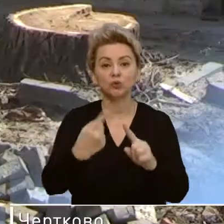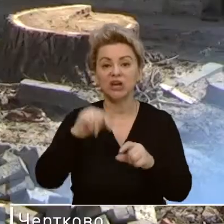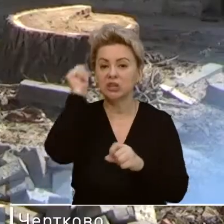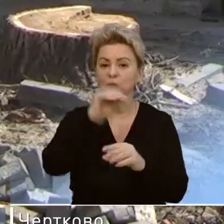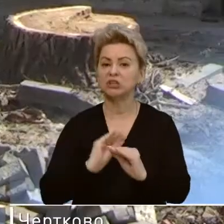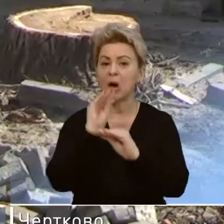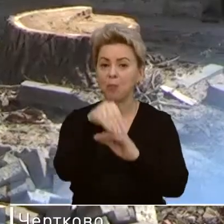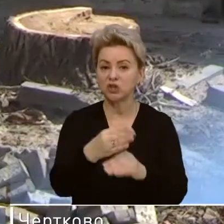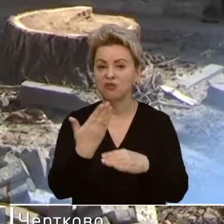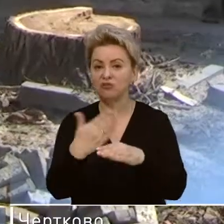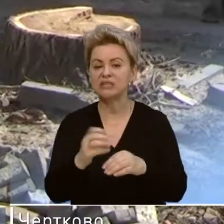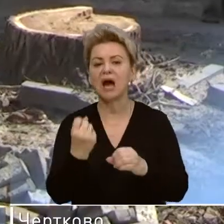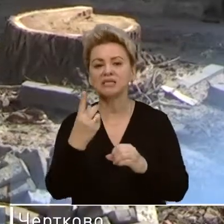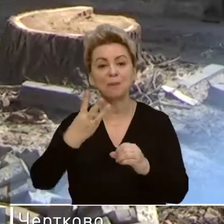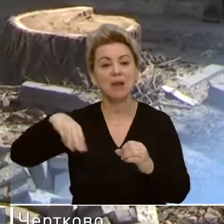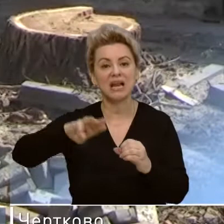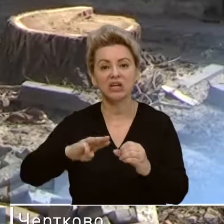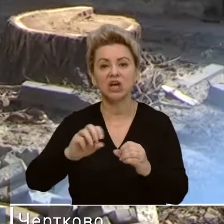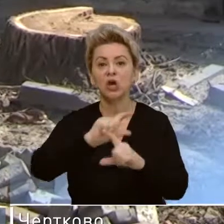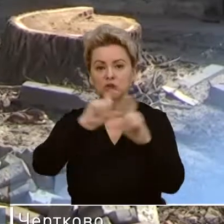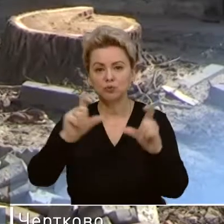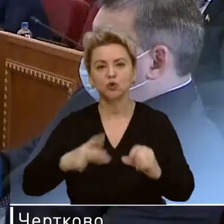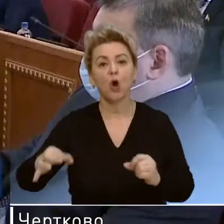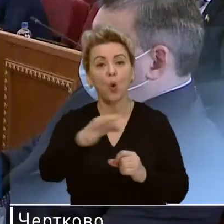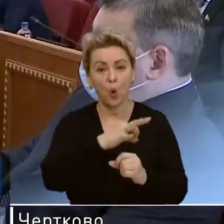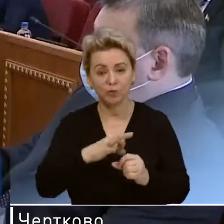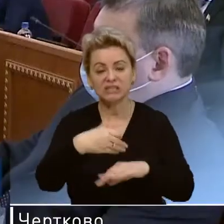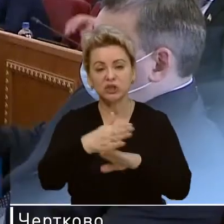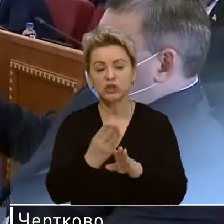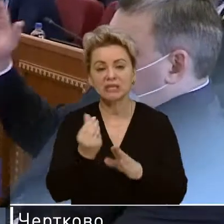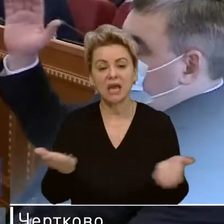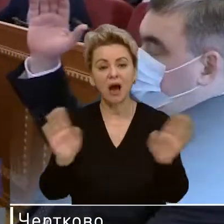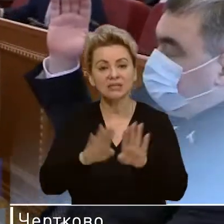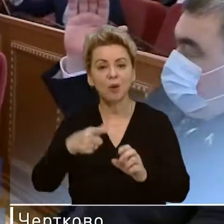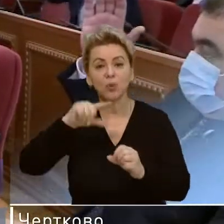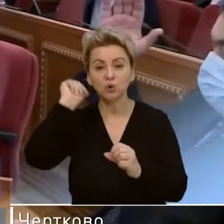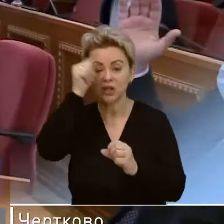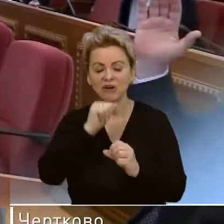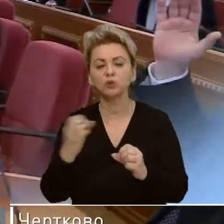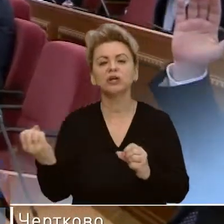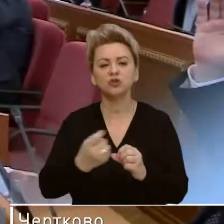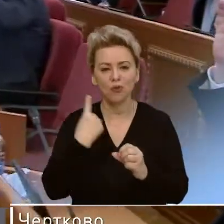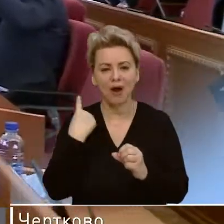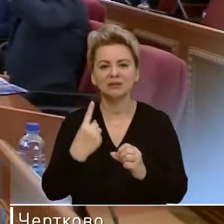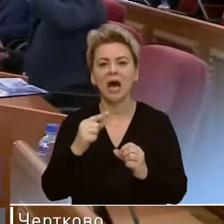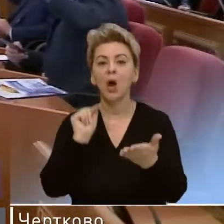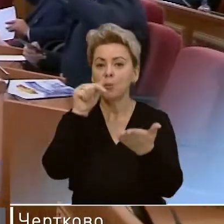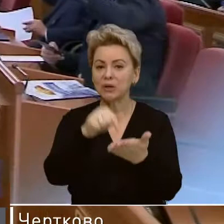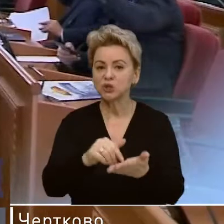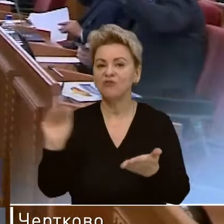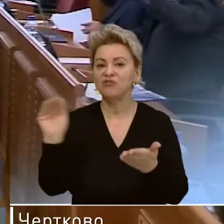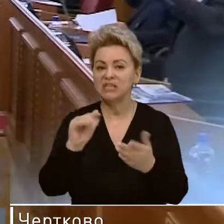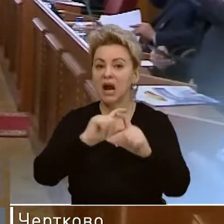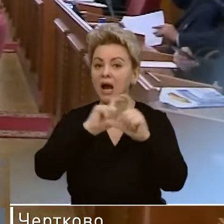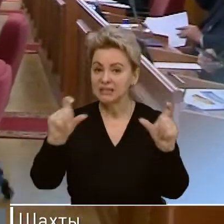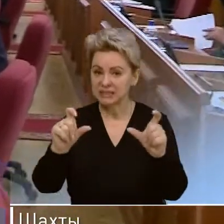году дополнительно выделят 11 миллиардов из бюджета области. Часть денег осталась с прошлого года, а еще одна – поступление из